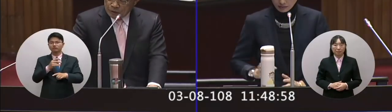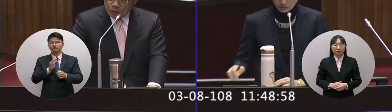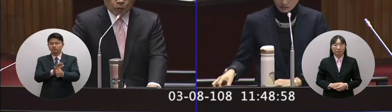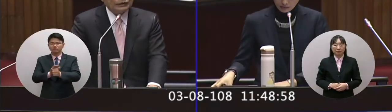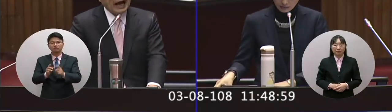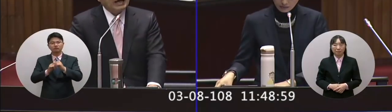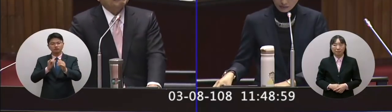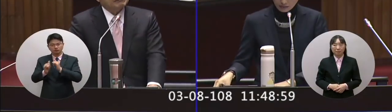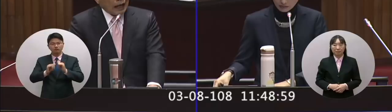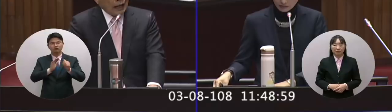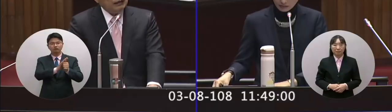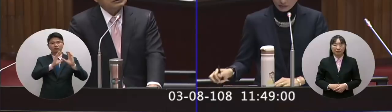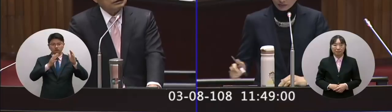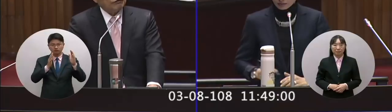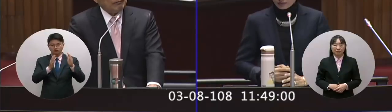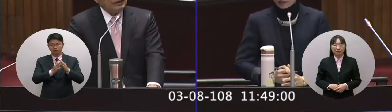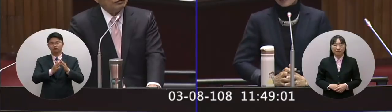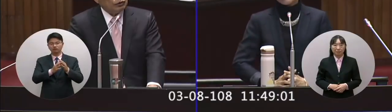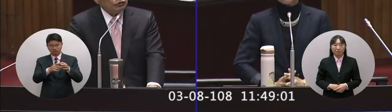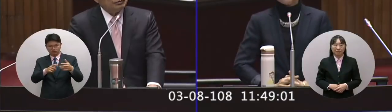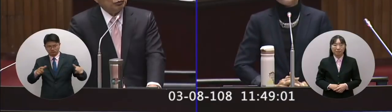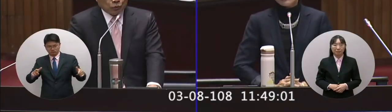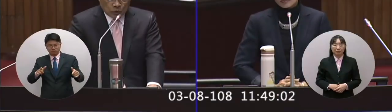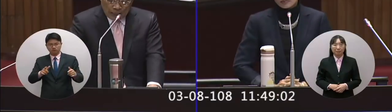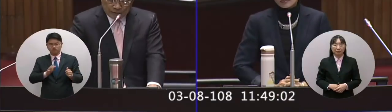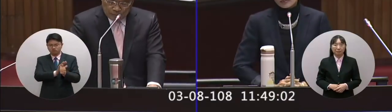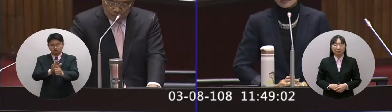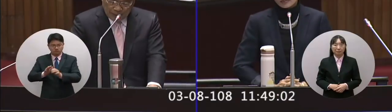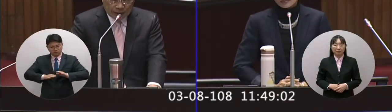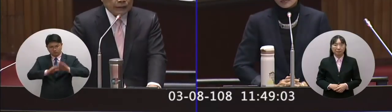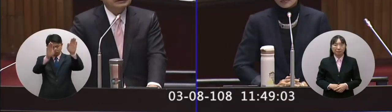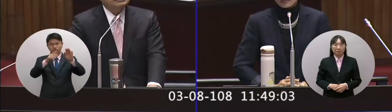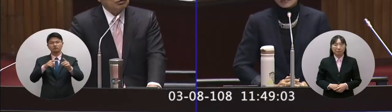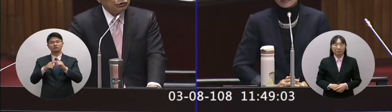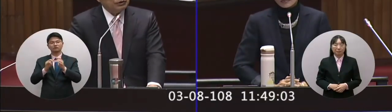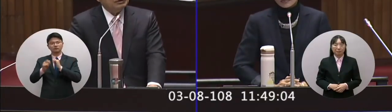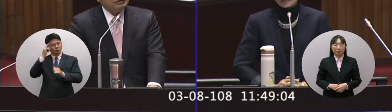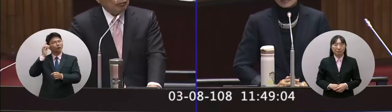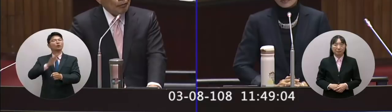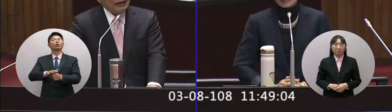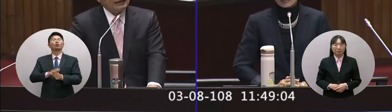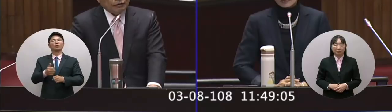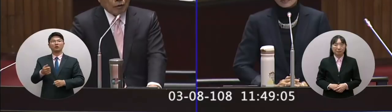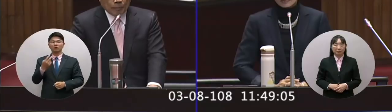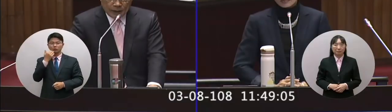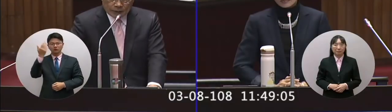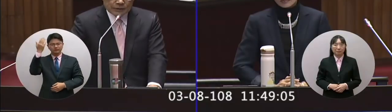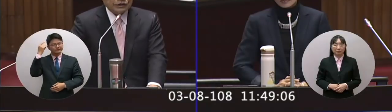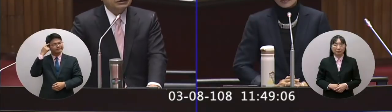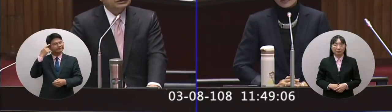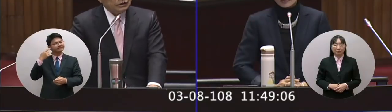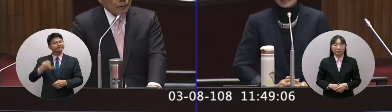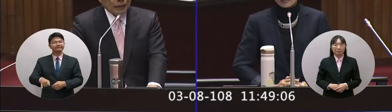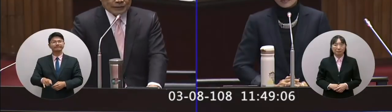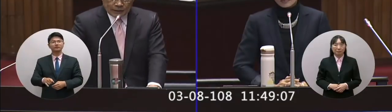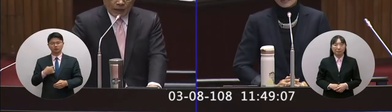为人民为国家来各方面都有进步，都让人民满意。过去有不满意的地方，我们也要自